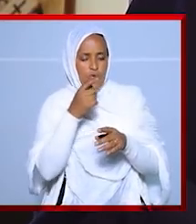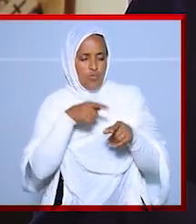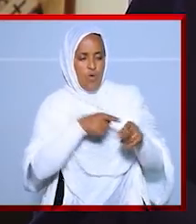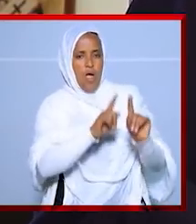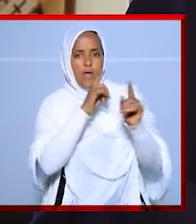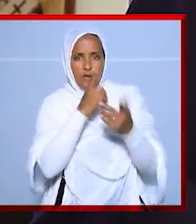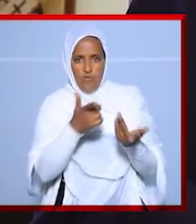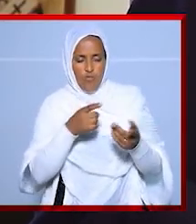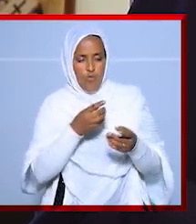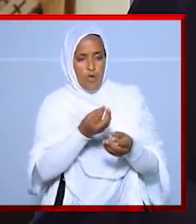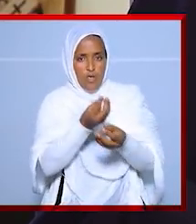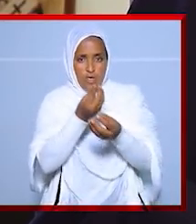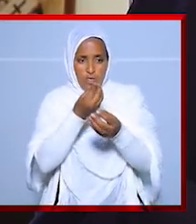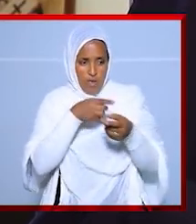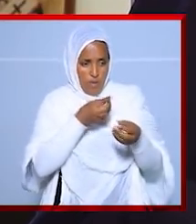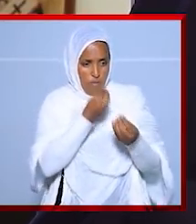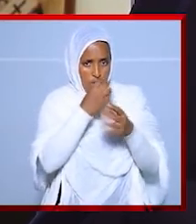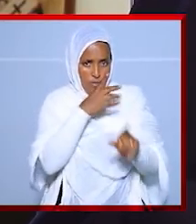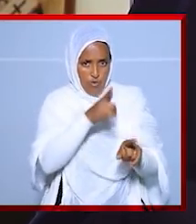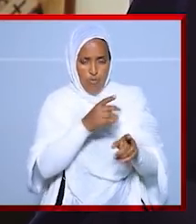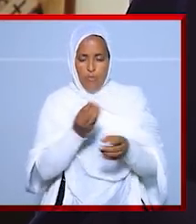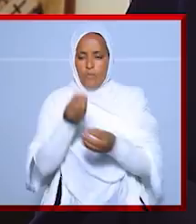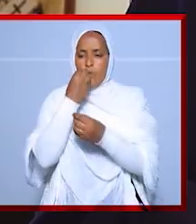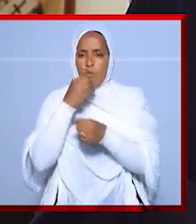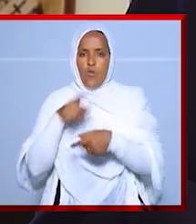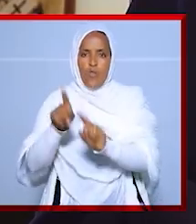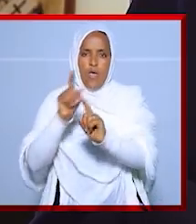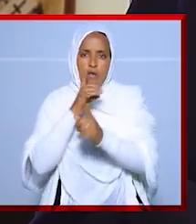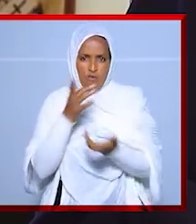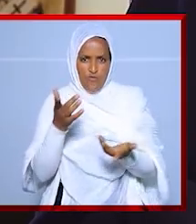የማይበላውን አይንቀፈው፣ የማይበላውም ደግሞ የሚበላውን